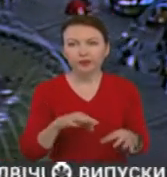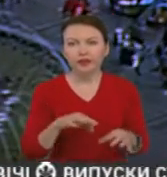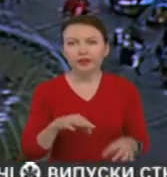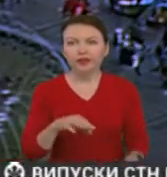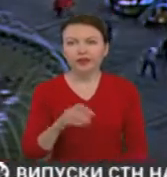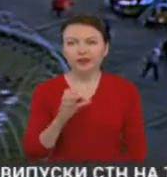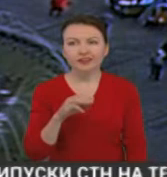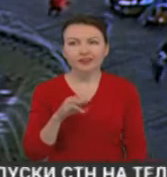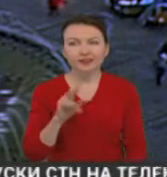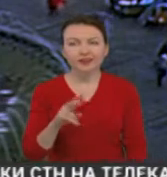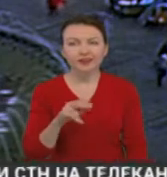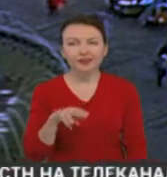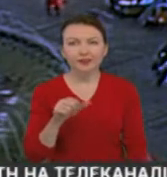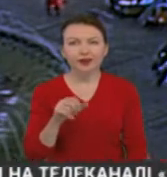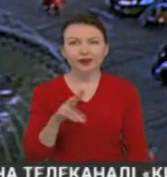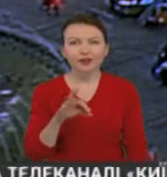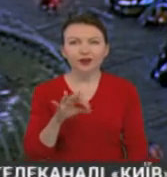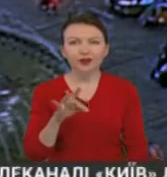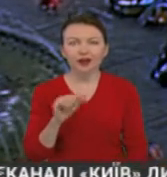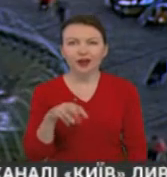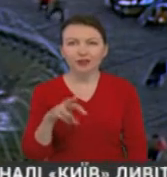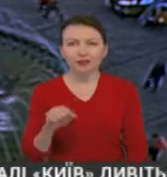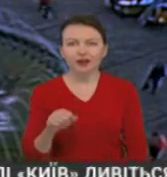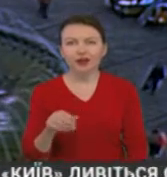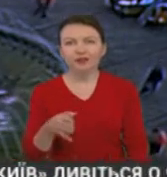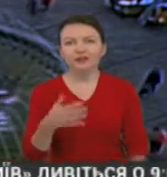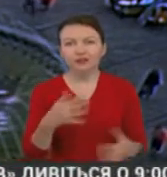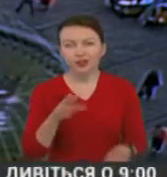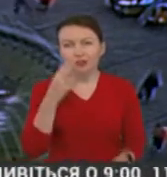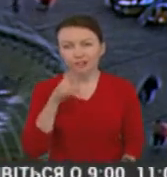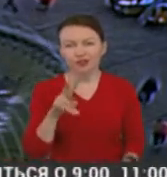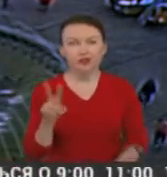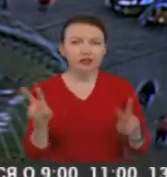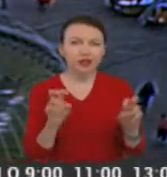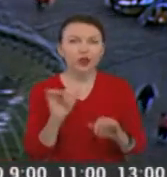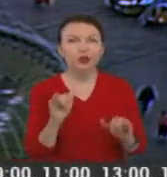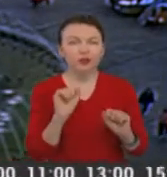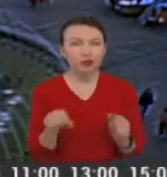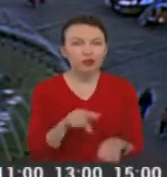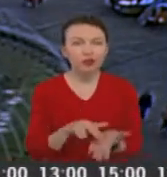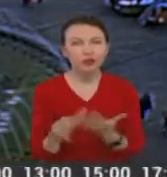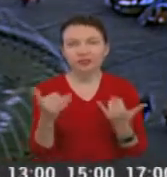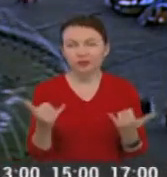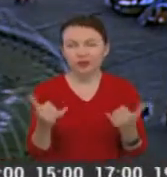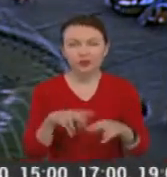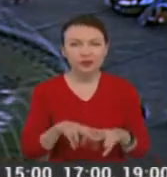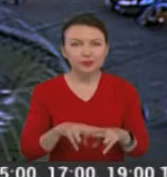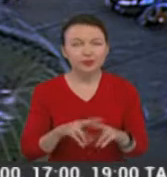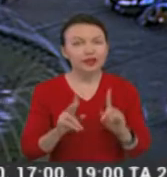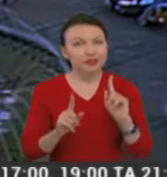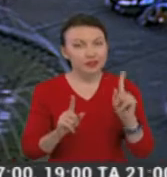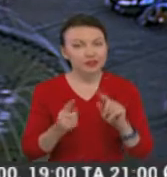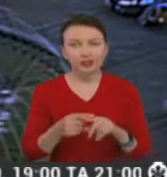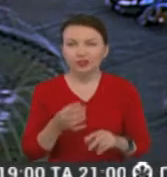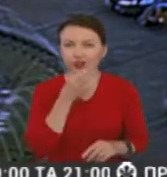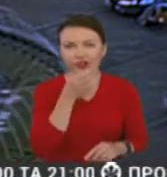проєкт «СТН Панорама». І зрештою, ви вже бачили матеріал про те, куди ж можна податися сьогодні у столиці. Тим не менше, це ще